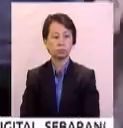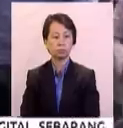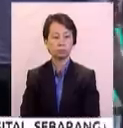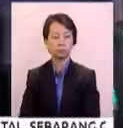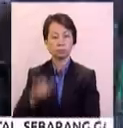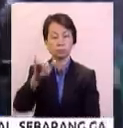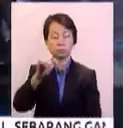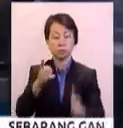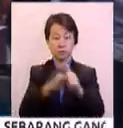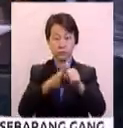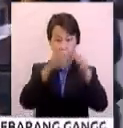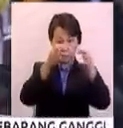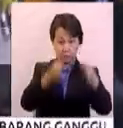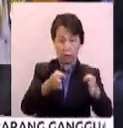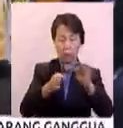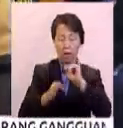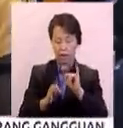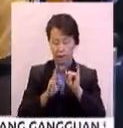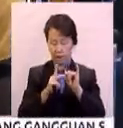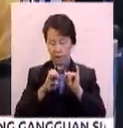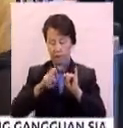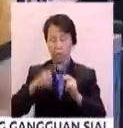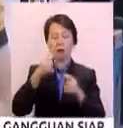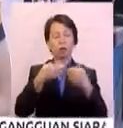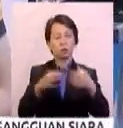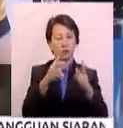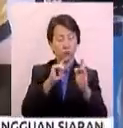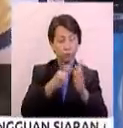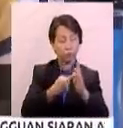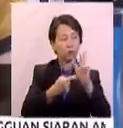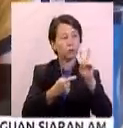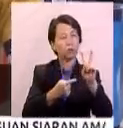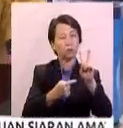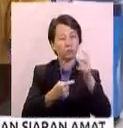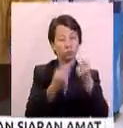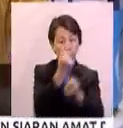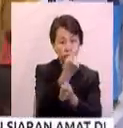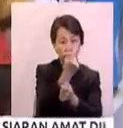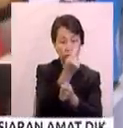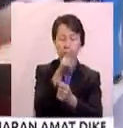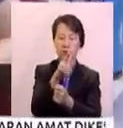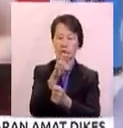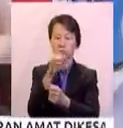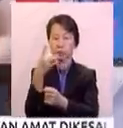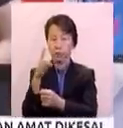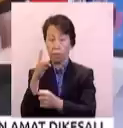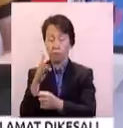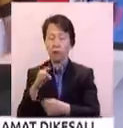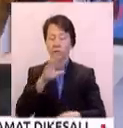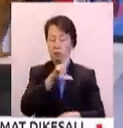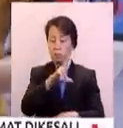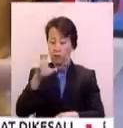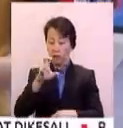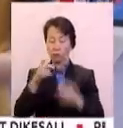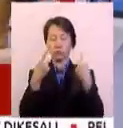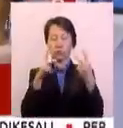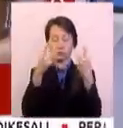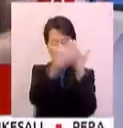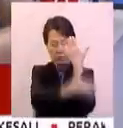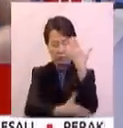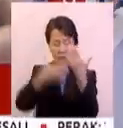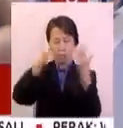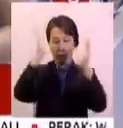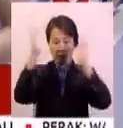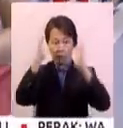Baik, fasa pertama iKeep yang dilancarkan pada November 2018 melibatkan 304 premis di Semenanjung